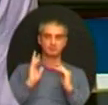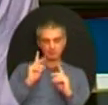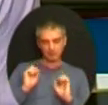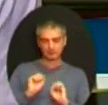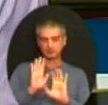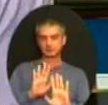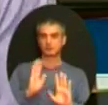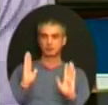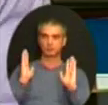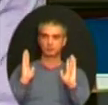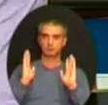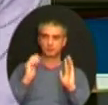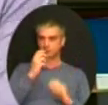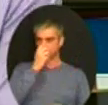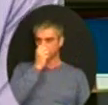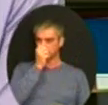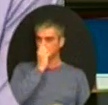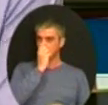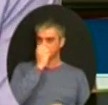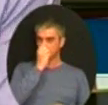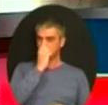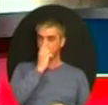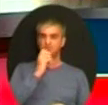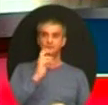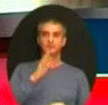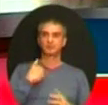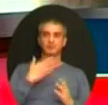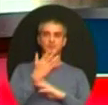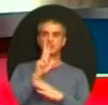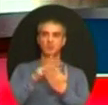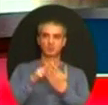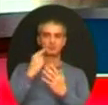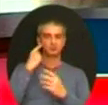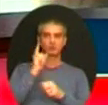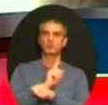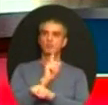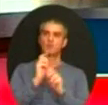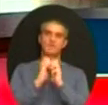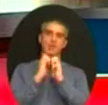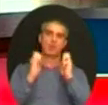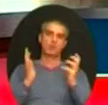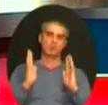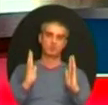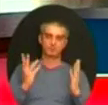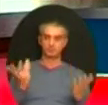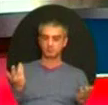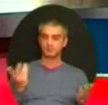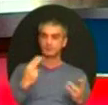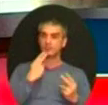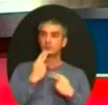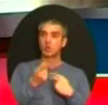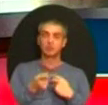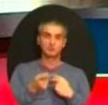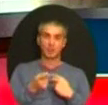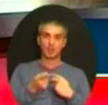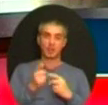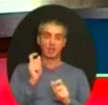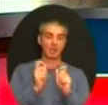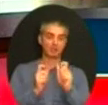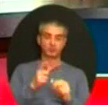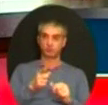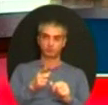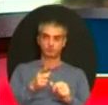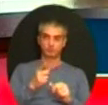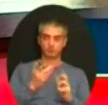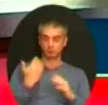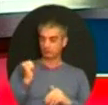צינון. אי אפשר להתעלם מזה. אנחנו גם פנינו לבגץ בשעתו. אני חושב שזו תקופה ארוכה מדי. אבל הייתי אומר, הלוואי שיהיו יותר אנשים מהצבא. התוצאה היא שהאנשים